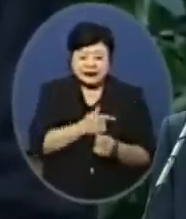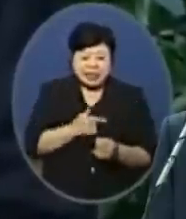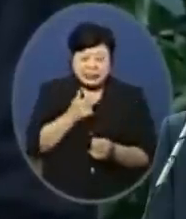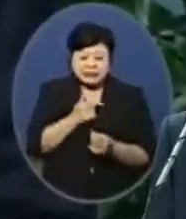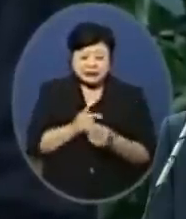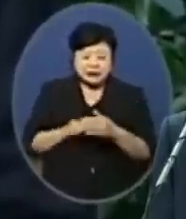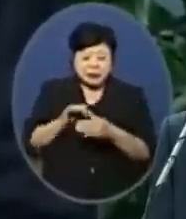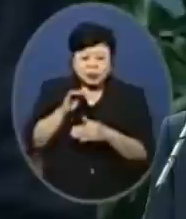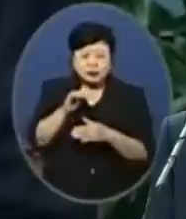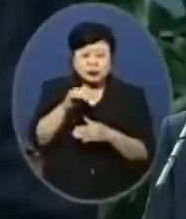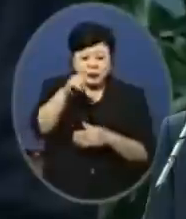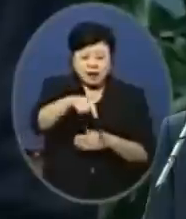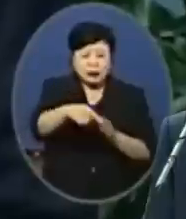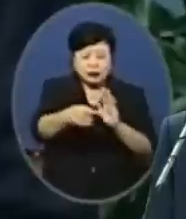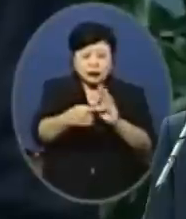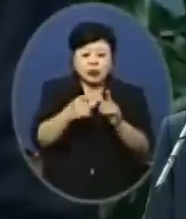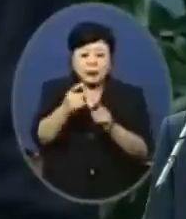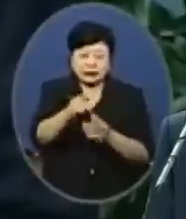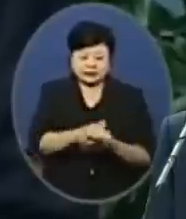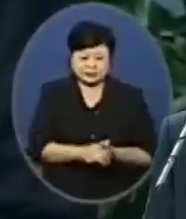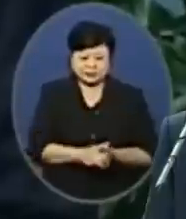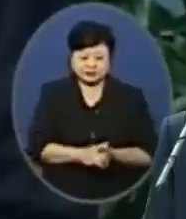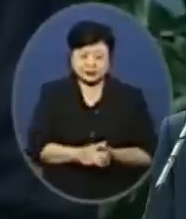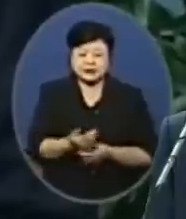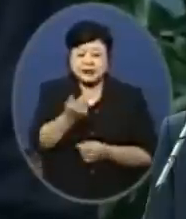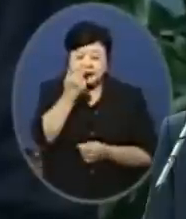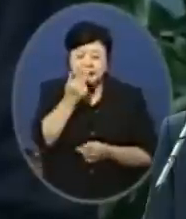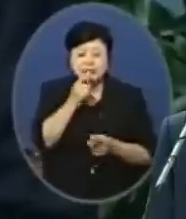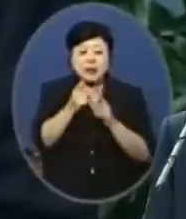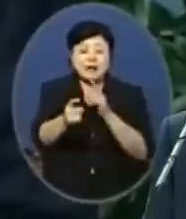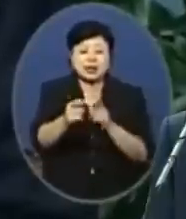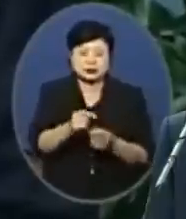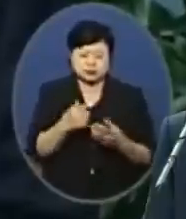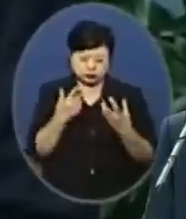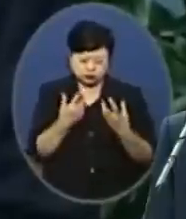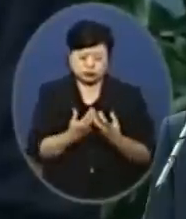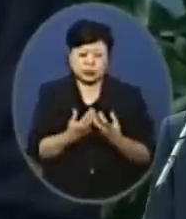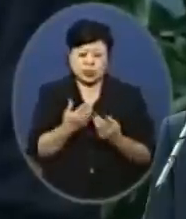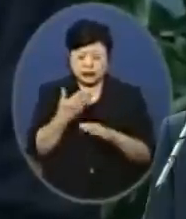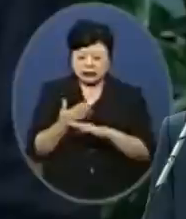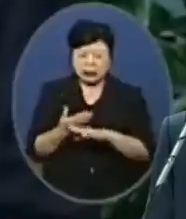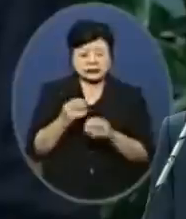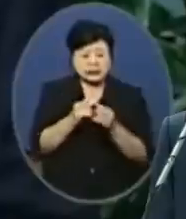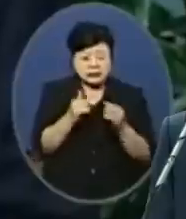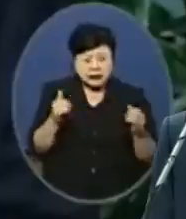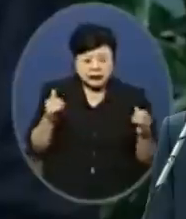넘쳐 밖으로 나오는 말씀이 생명의 말씀이 충만하고, 다른 사람은